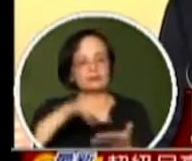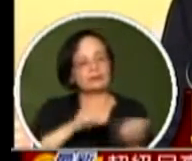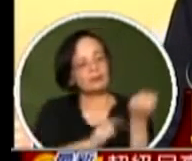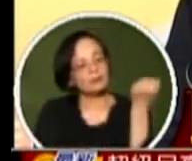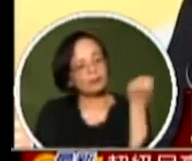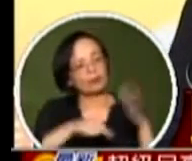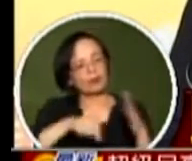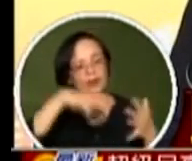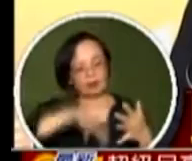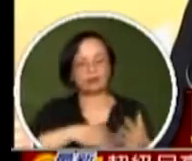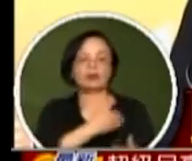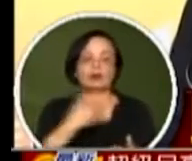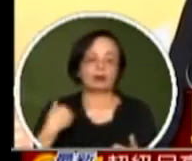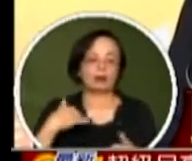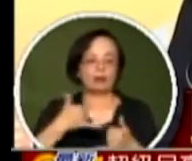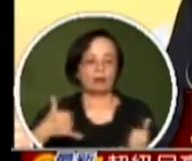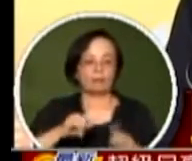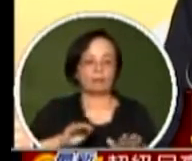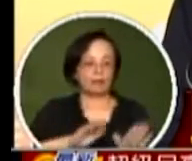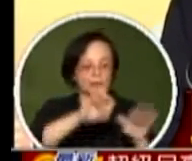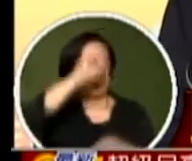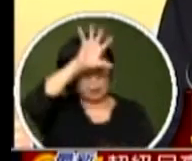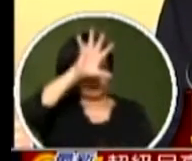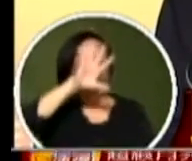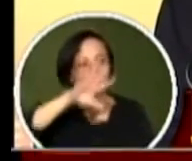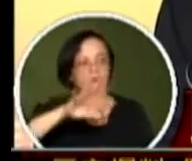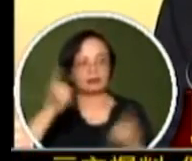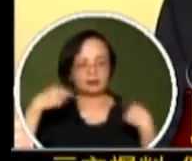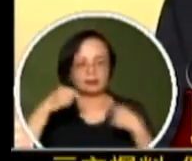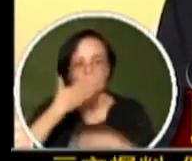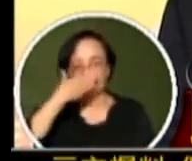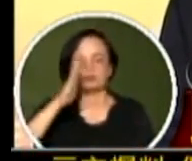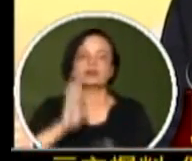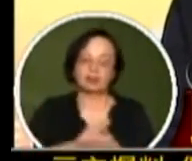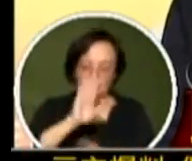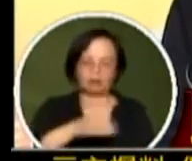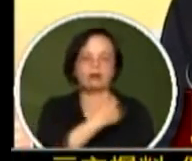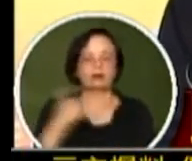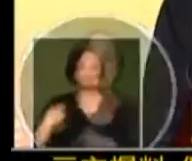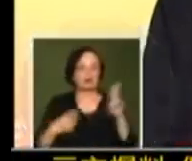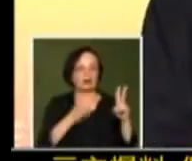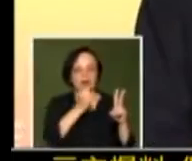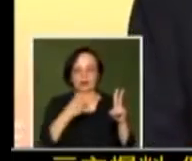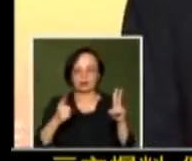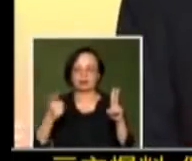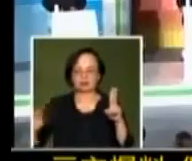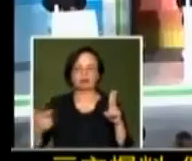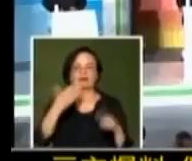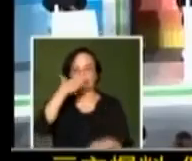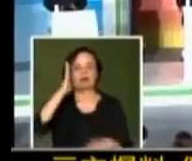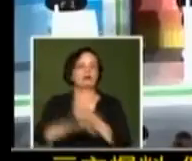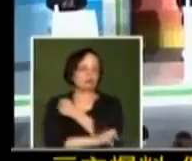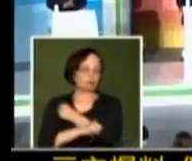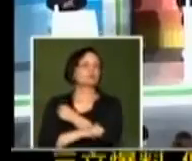策，这会当奠定咱2016年胜利的这个基础。多谢。 谢